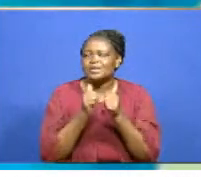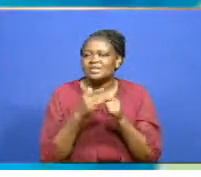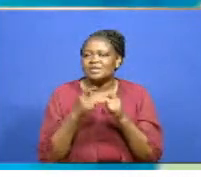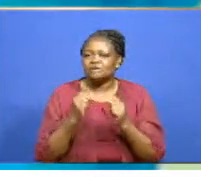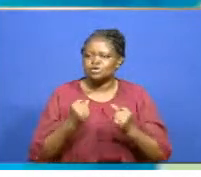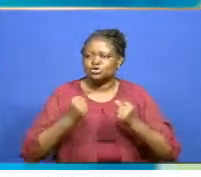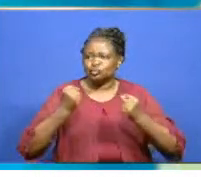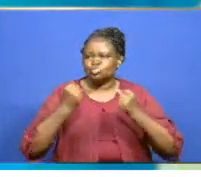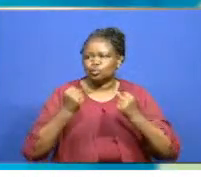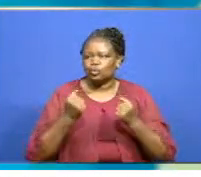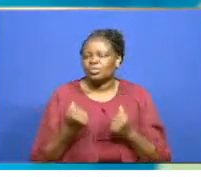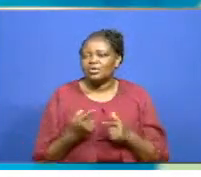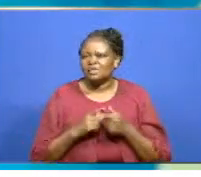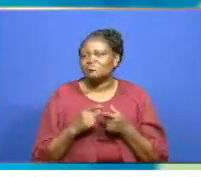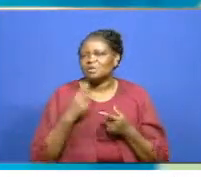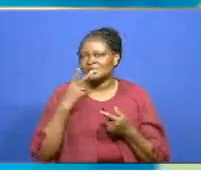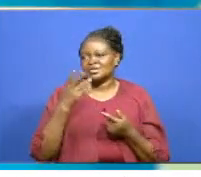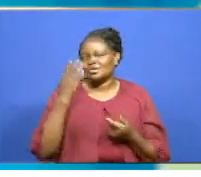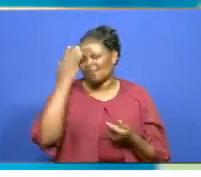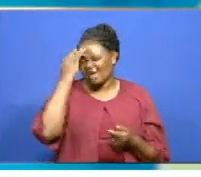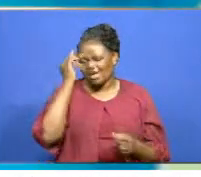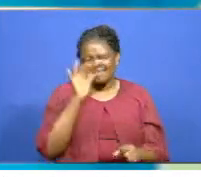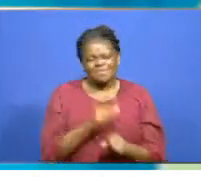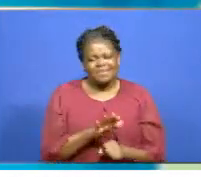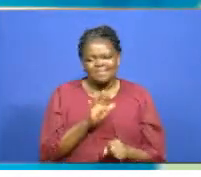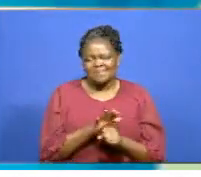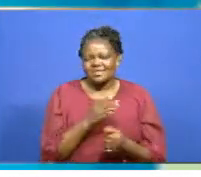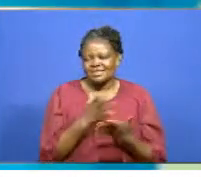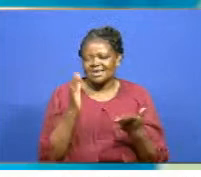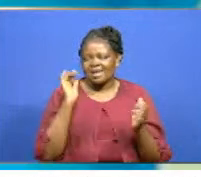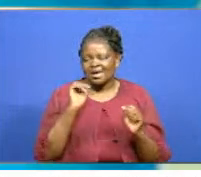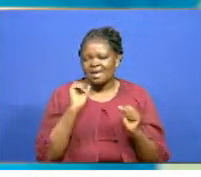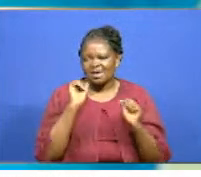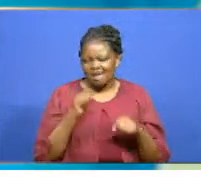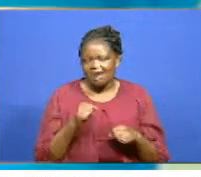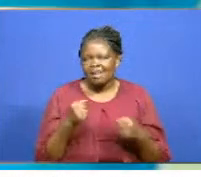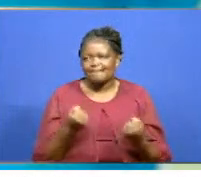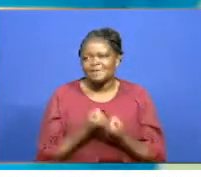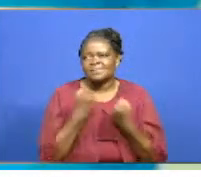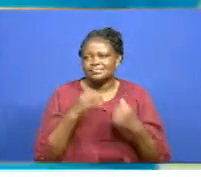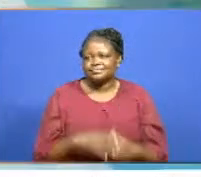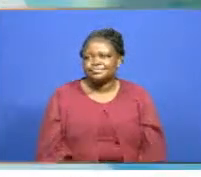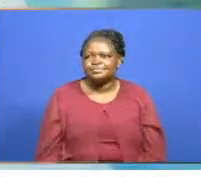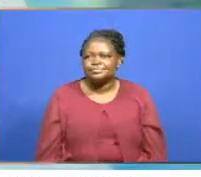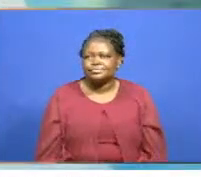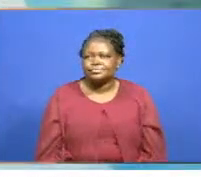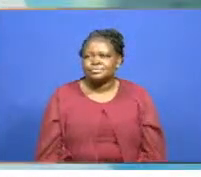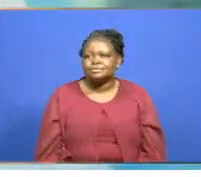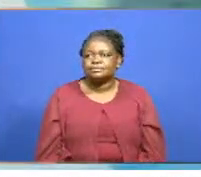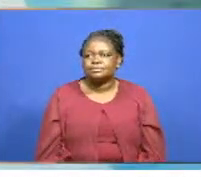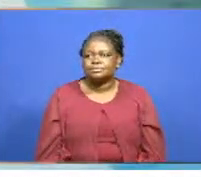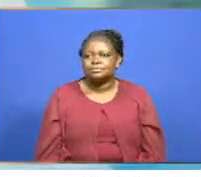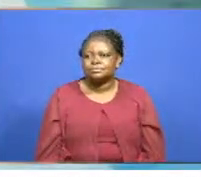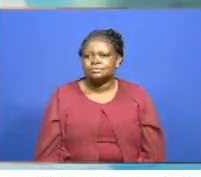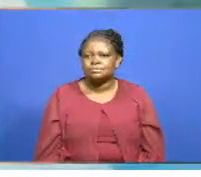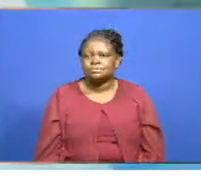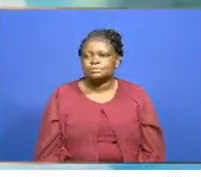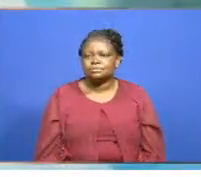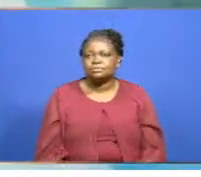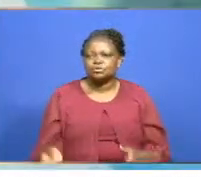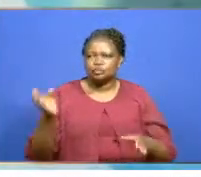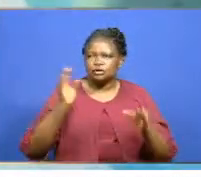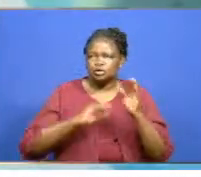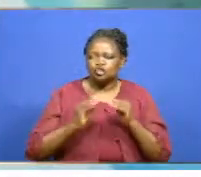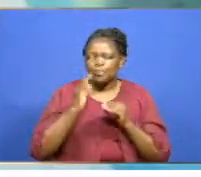strong, na tutaona kwa sababu mambo mengi yaweza kufanyika katika hii mambo ya siasa. Naam. Kuhusiana na huu uchaguzi mdogo,